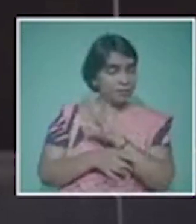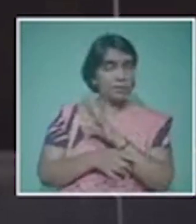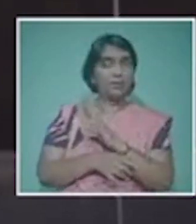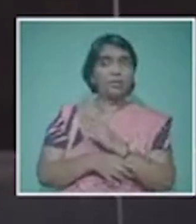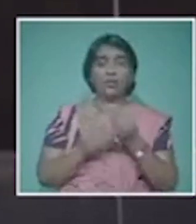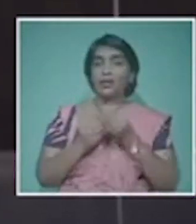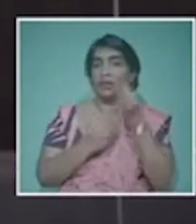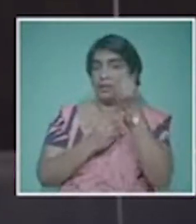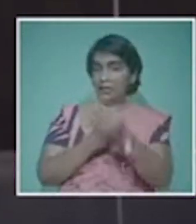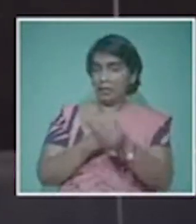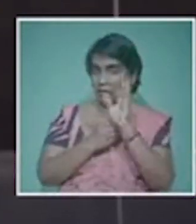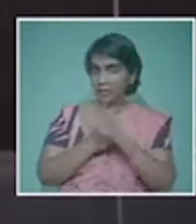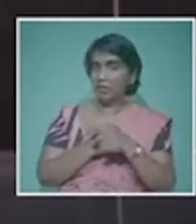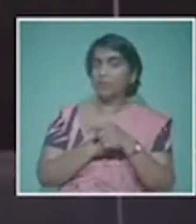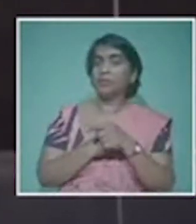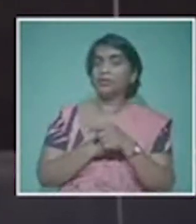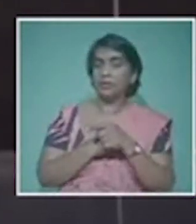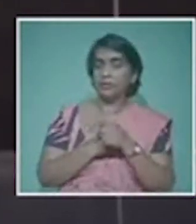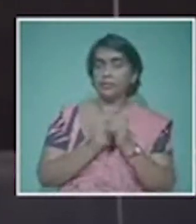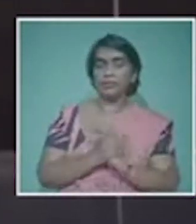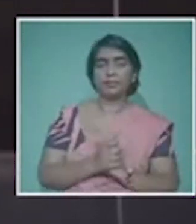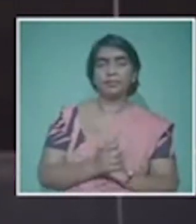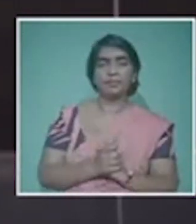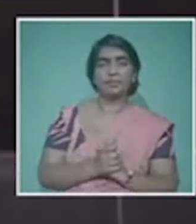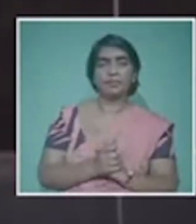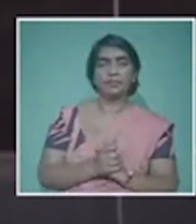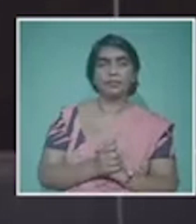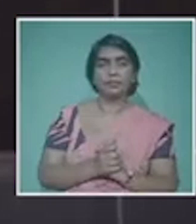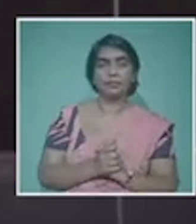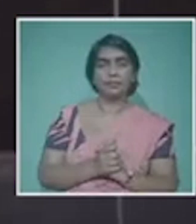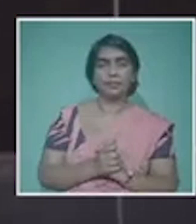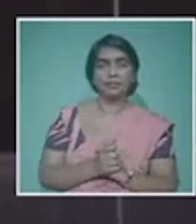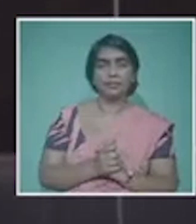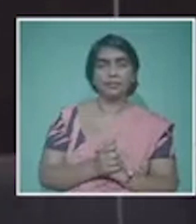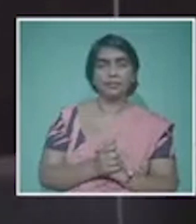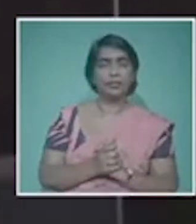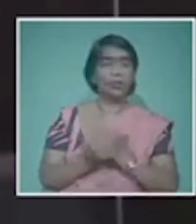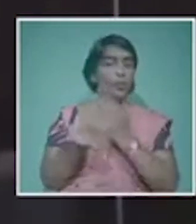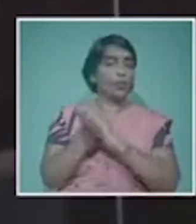சூழல் காணப்படுவதாகவும் தெரிவிக்கின்றனர். இவர்களின் பொருளாதார கணிப்பினை